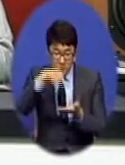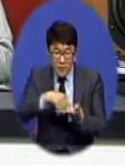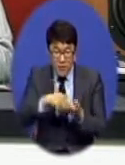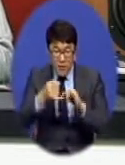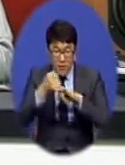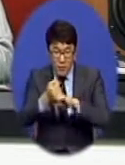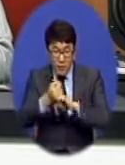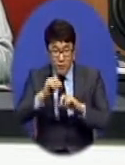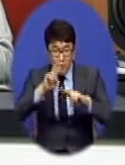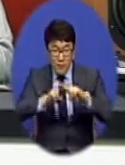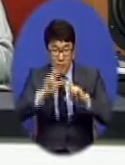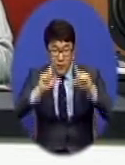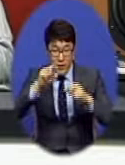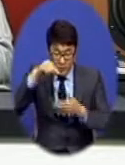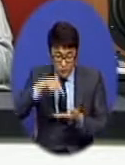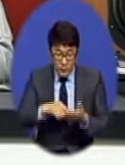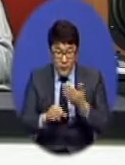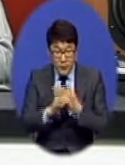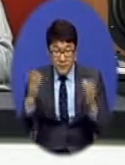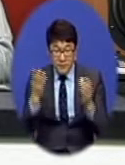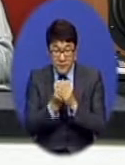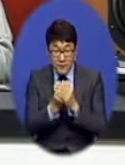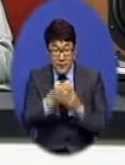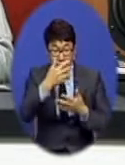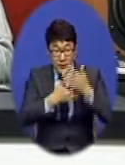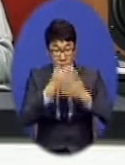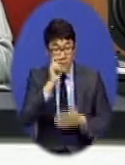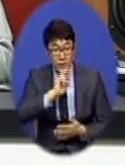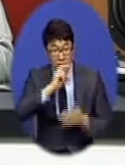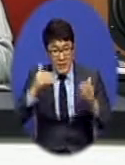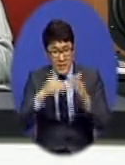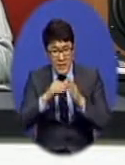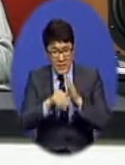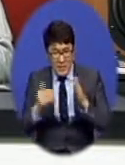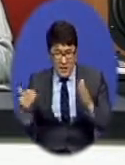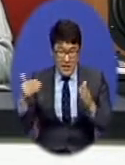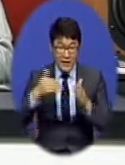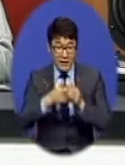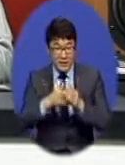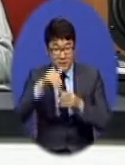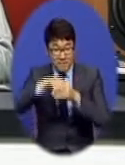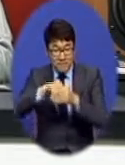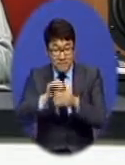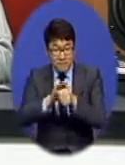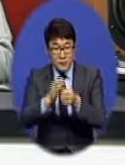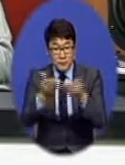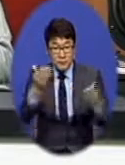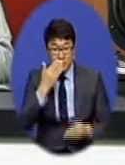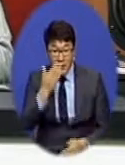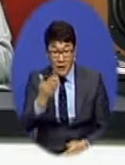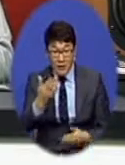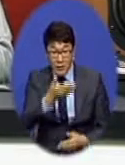누르시고 우물정자 누르시면 참여가 완료됩니다. 뮤직비디오가 끝나는 그 시간까지 저희 투표는 계속됩니다. 시청자 네.